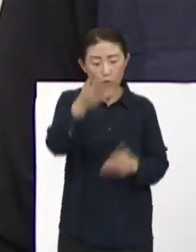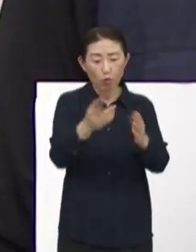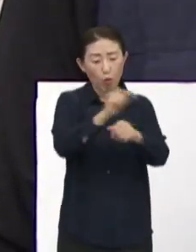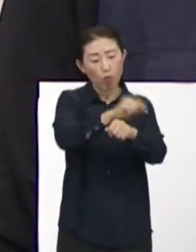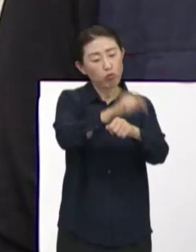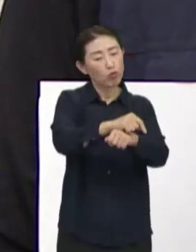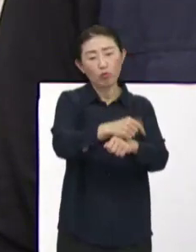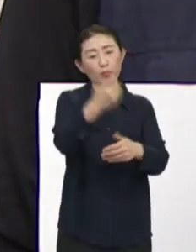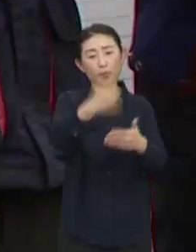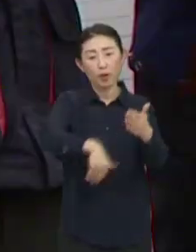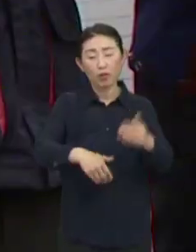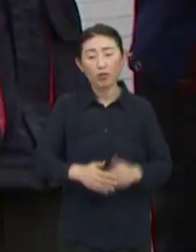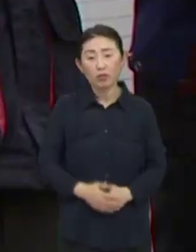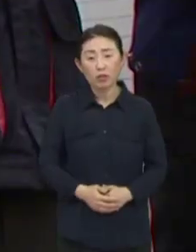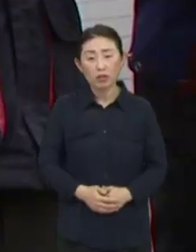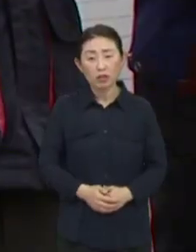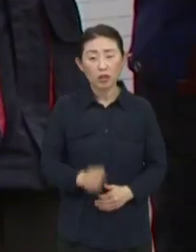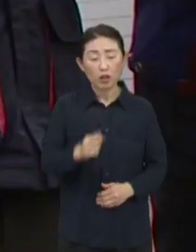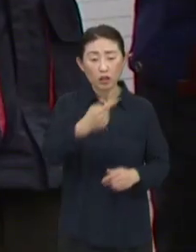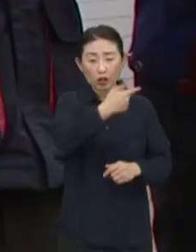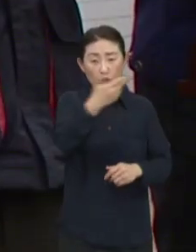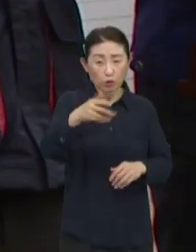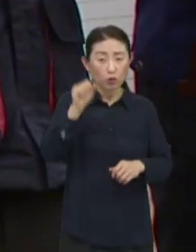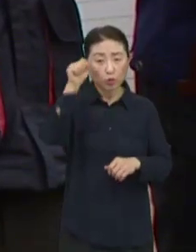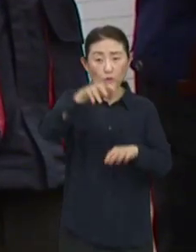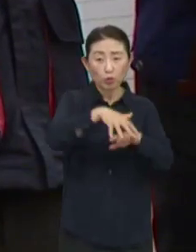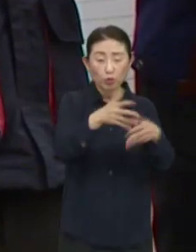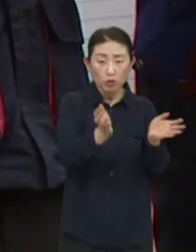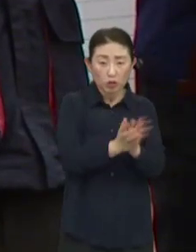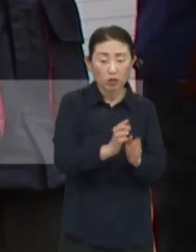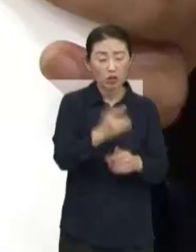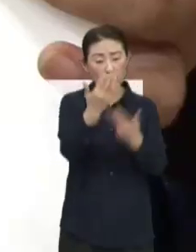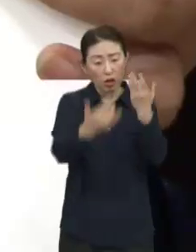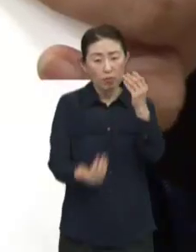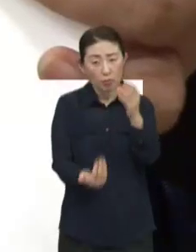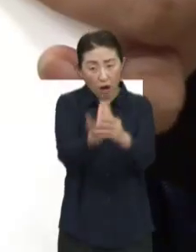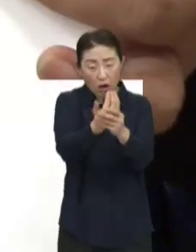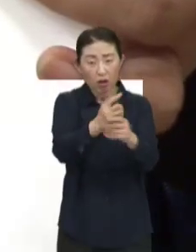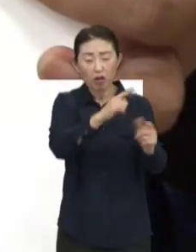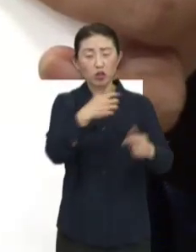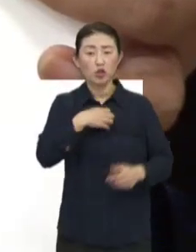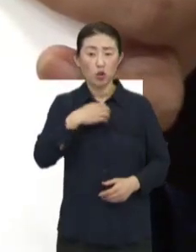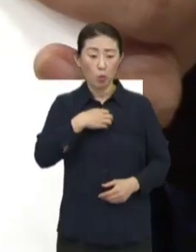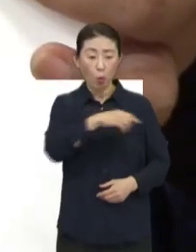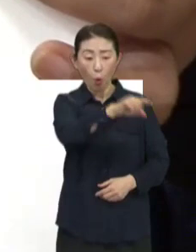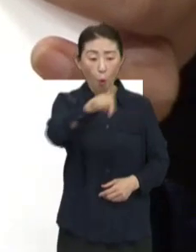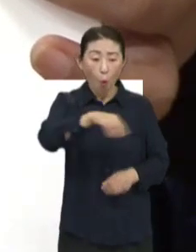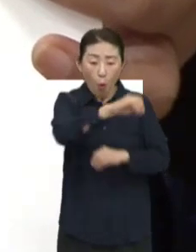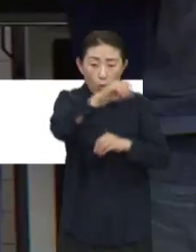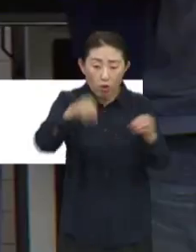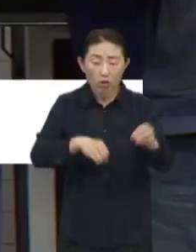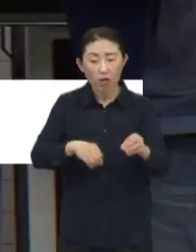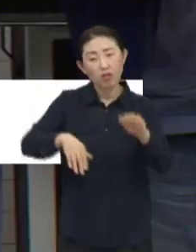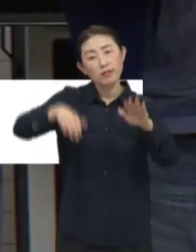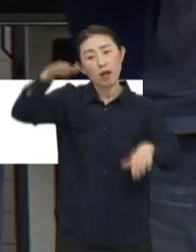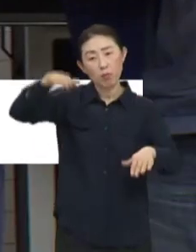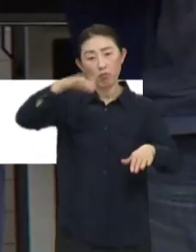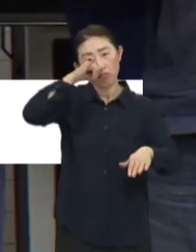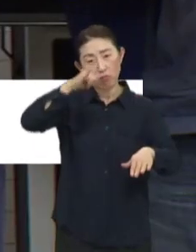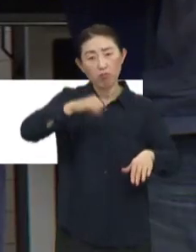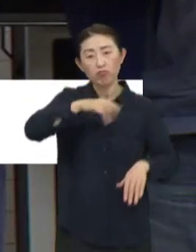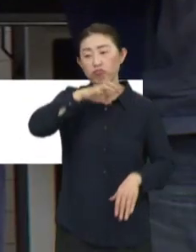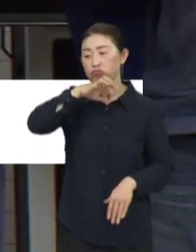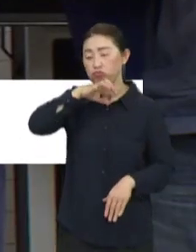빠졌습니다. 소방노조는 정작 화재나 사고 등 재난안전 상황의 최일선에 있는 직군이 역차별을 받고 있다고